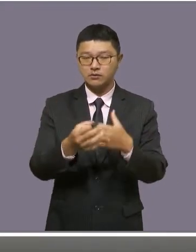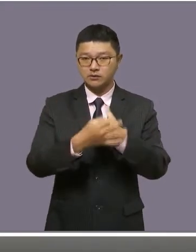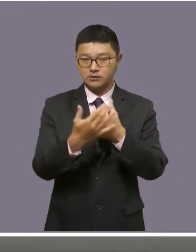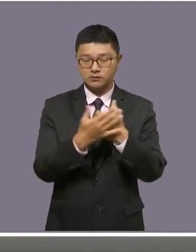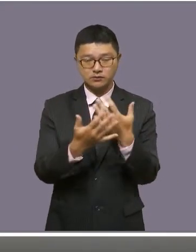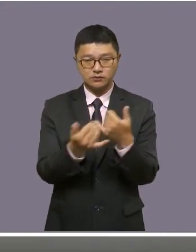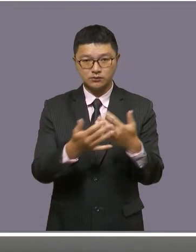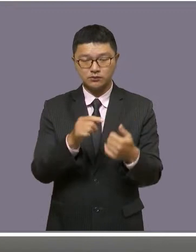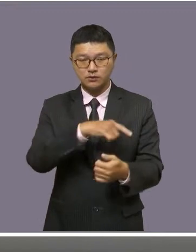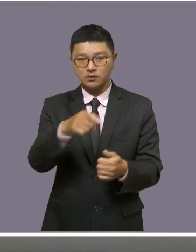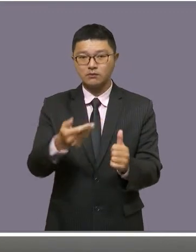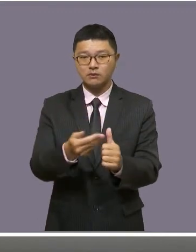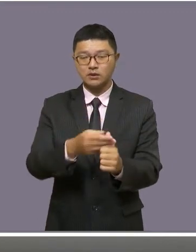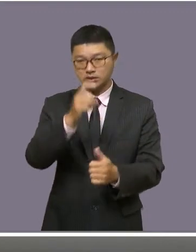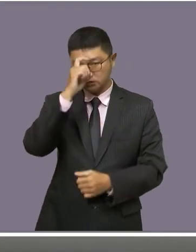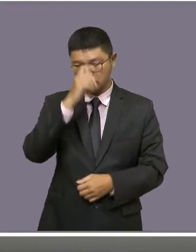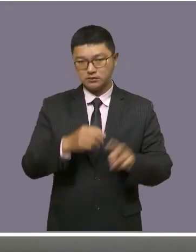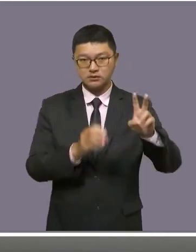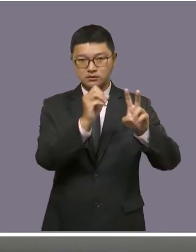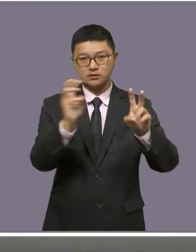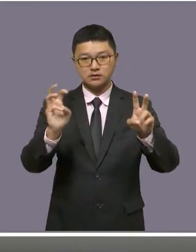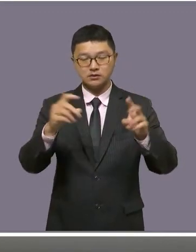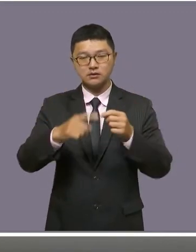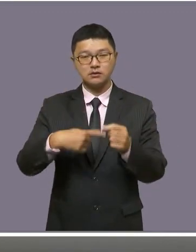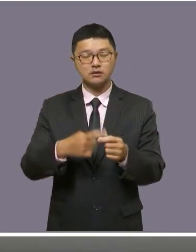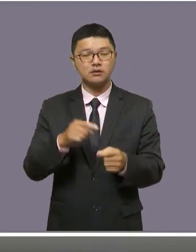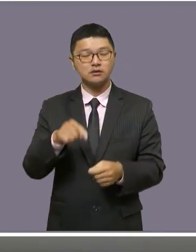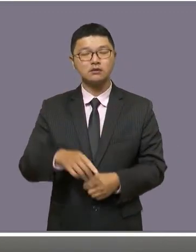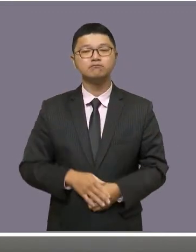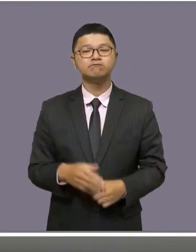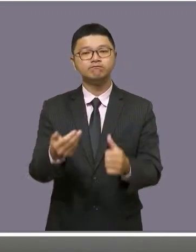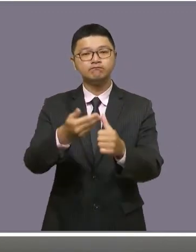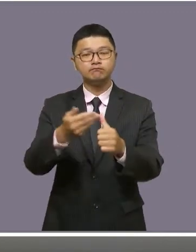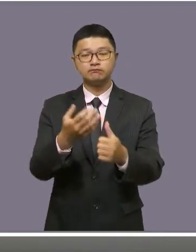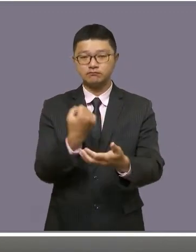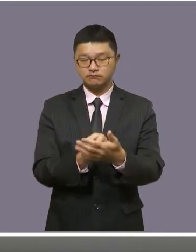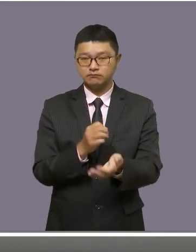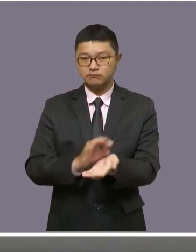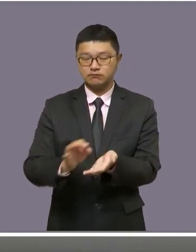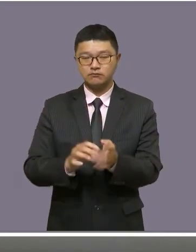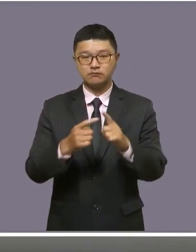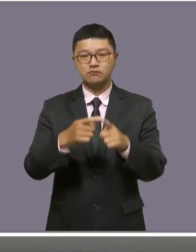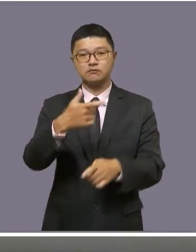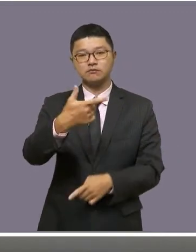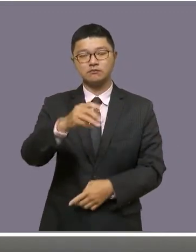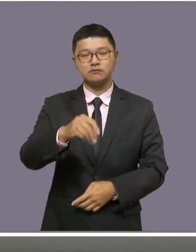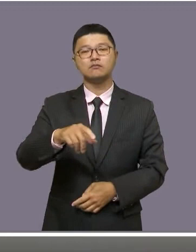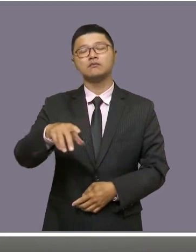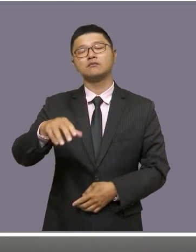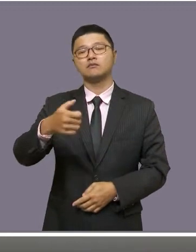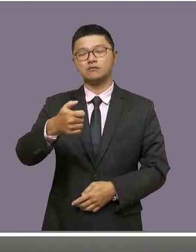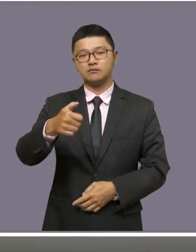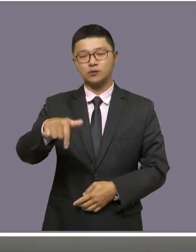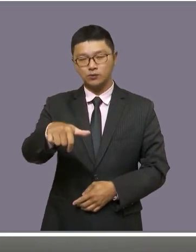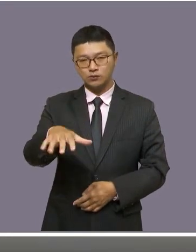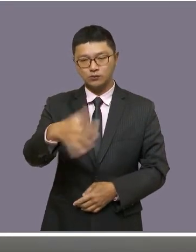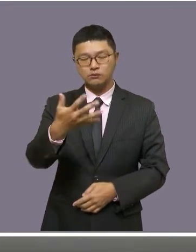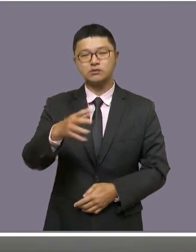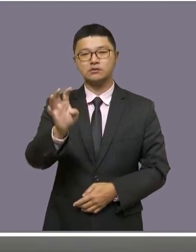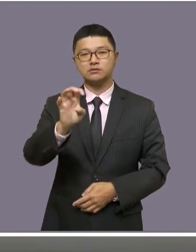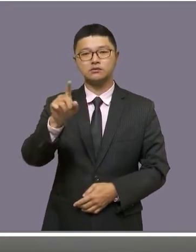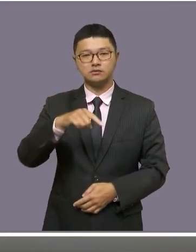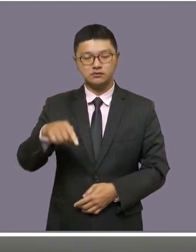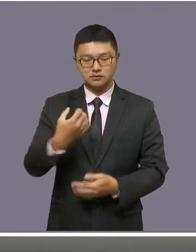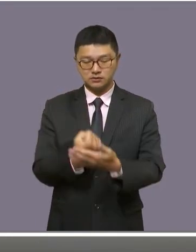是希望达到2030年可以培育留用60540人侨生留在台湾工